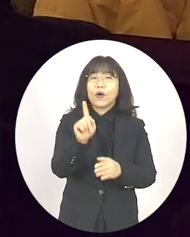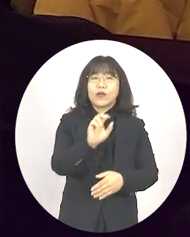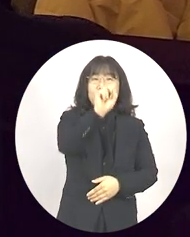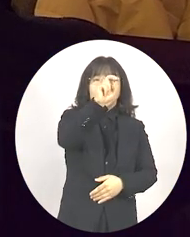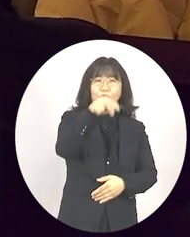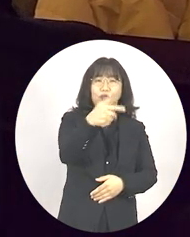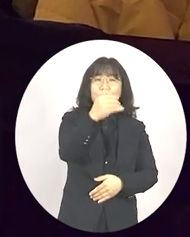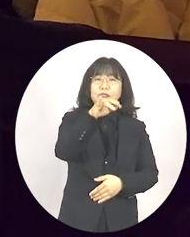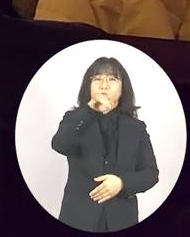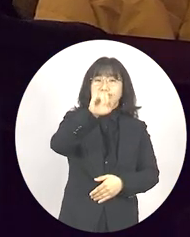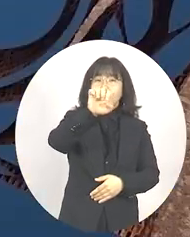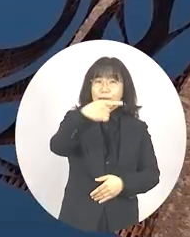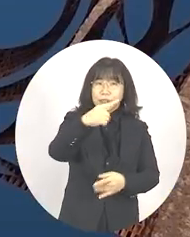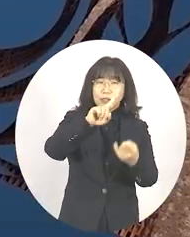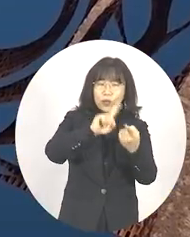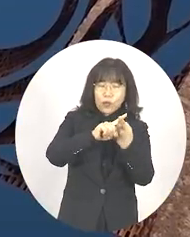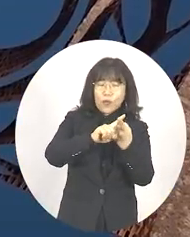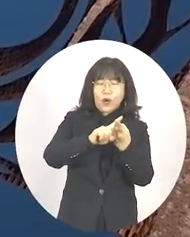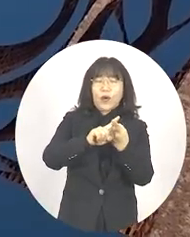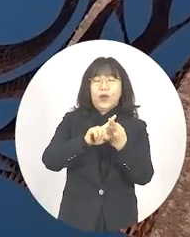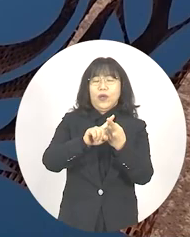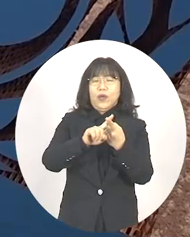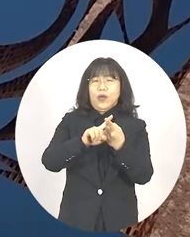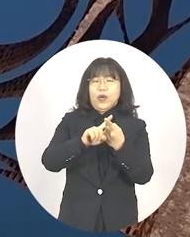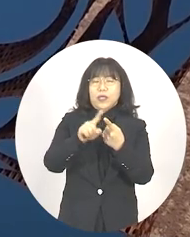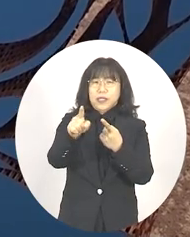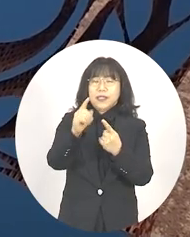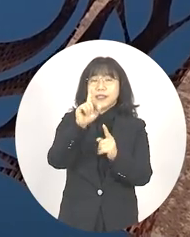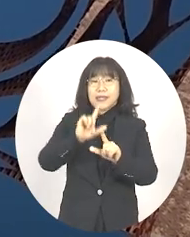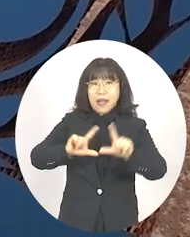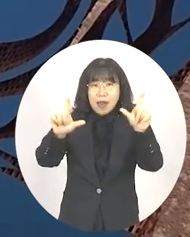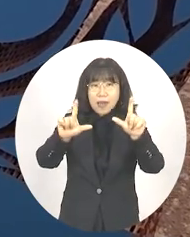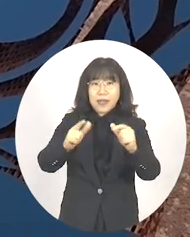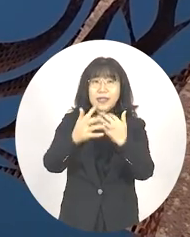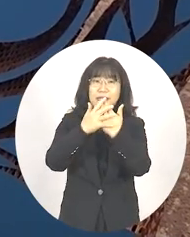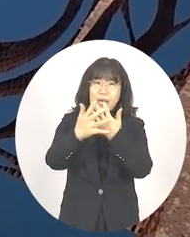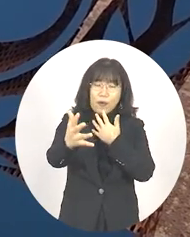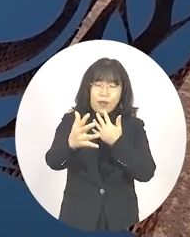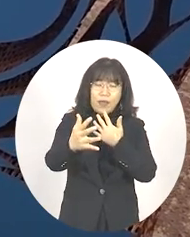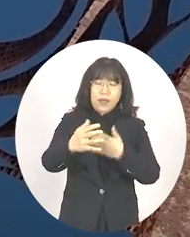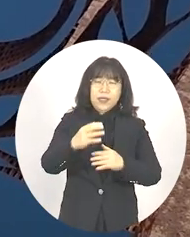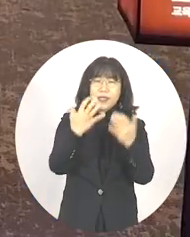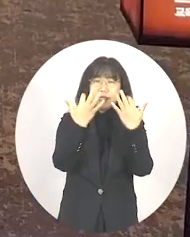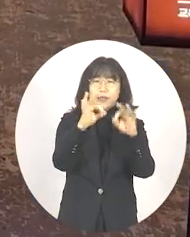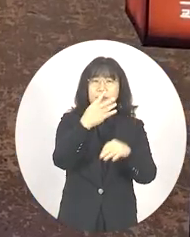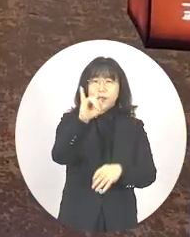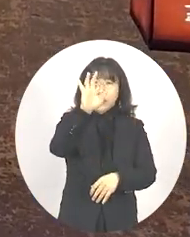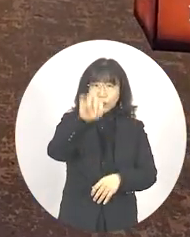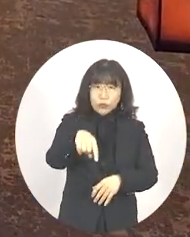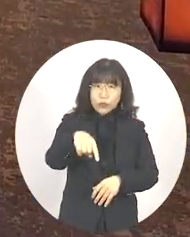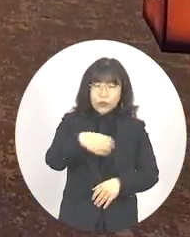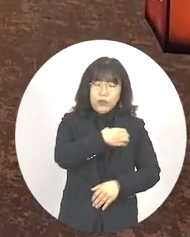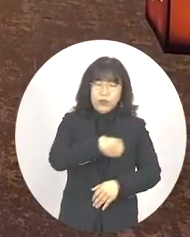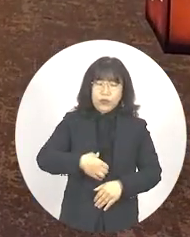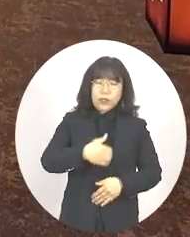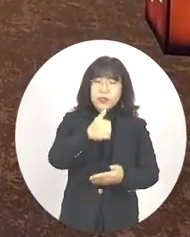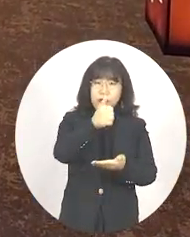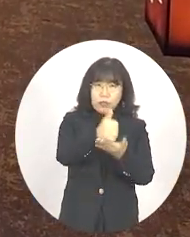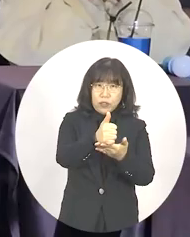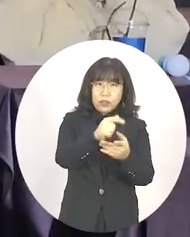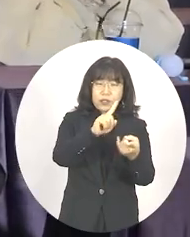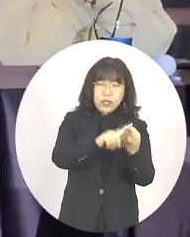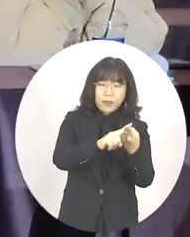유니세프와 유니세프 아동 친화도시 추진 지방정부협의회가 주관한 이날 컨퍼런스에는 김태우 강서구청장을